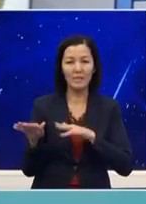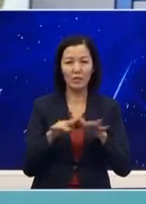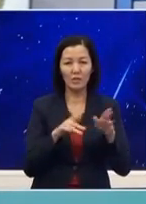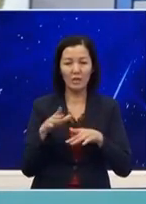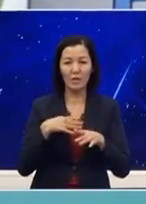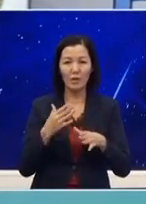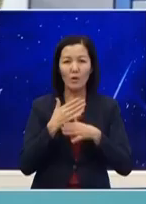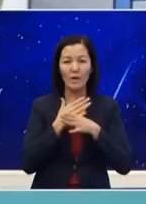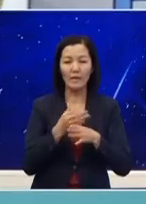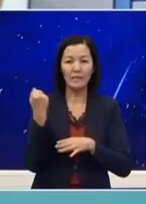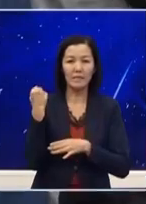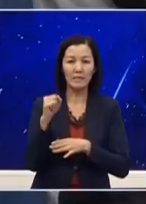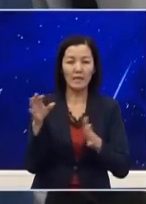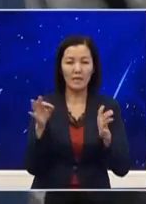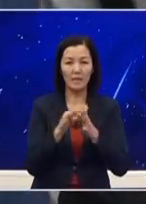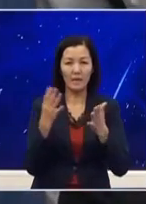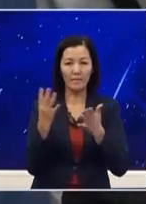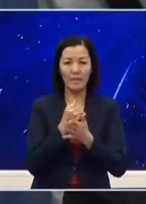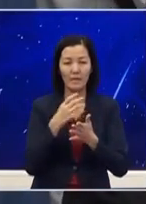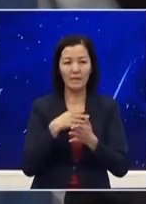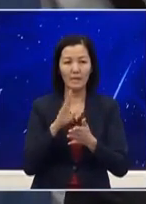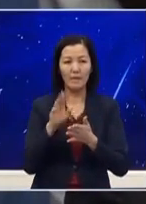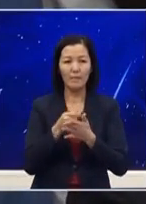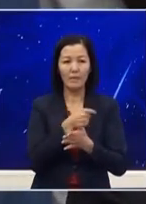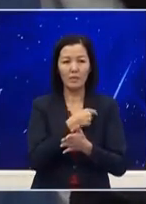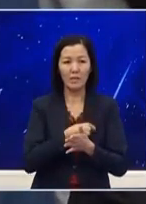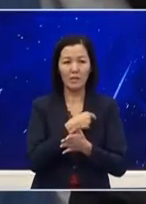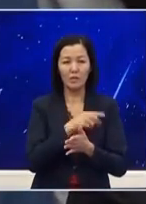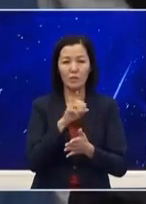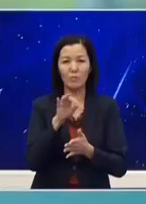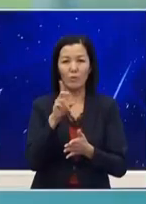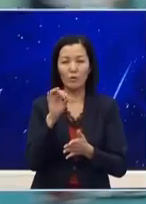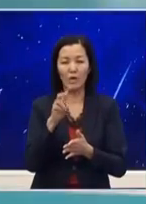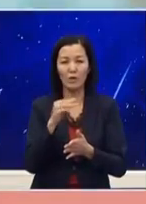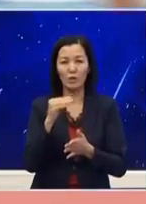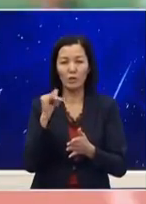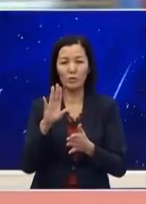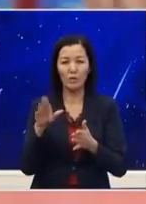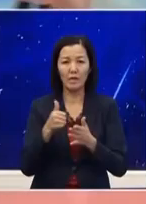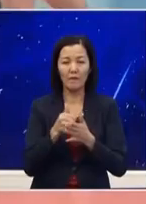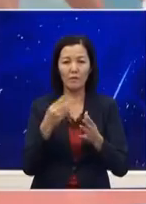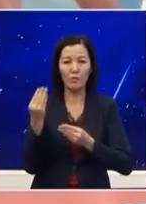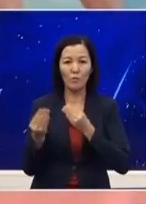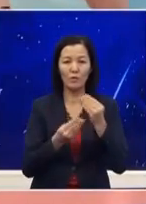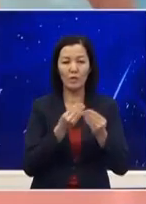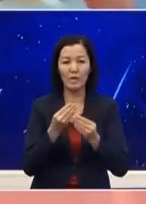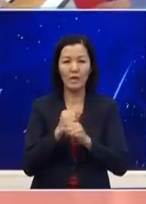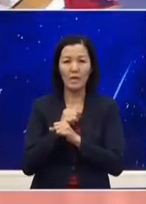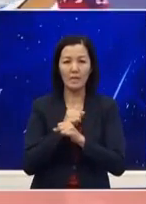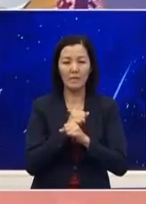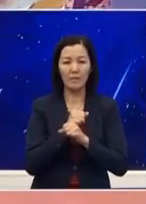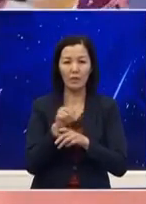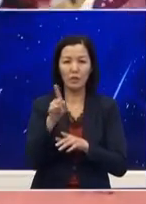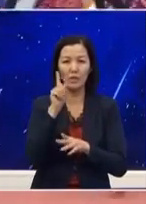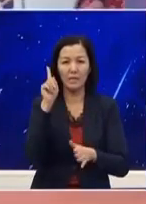Осының арқасында мақсатымызға жеттік. Бас жаттықтырушы Бурхан Жанболат бұл кездесуде жетісудың негізгі ойыншыларына демалыс берді. Жастарға